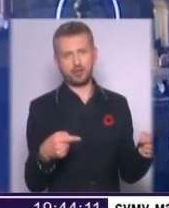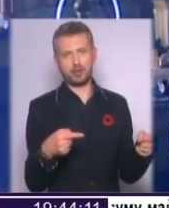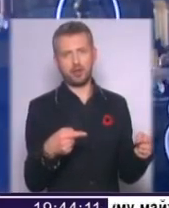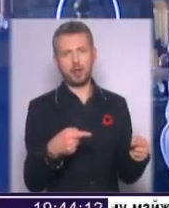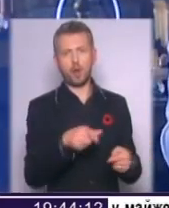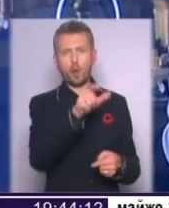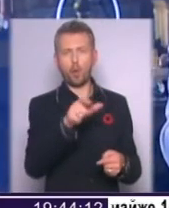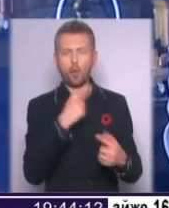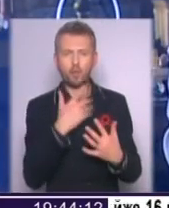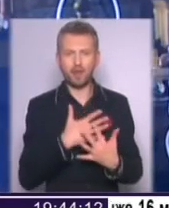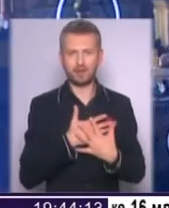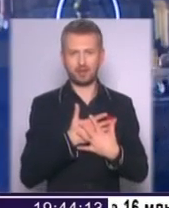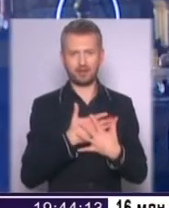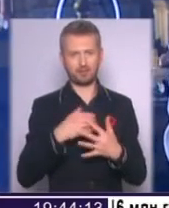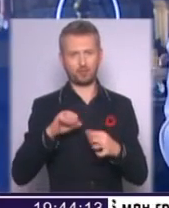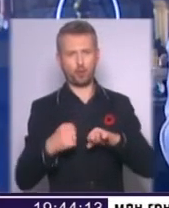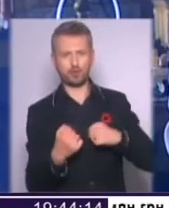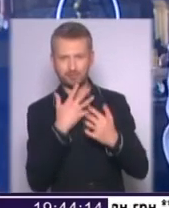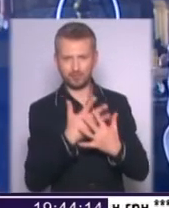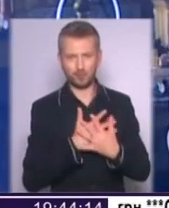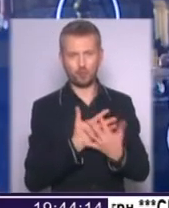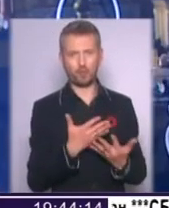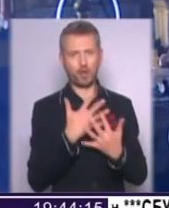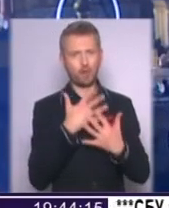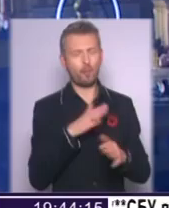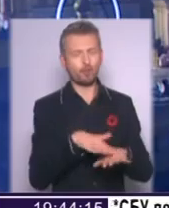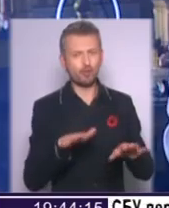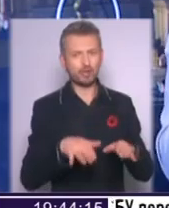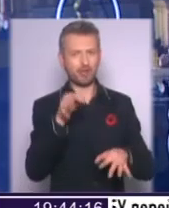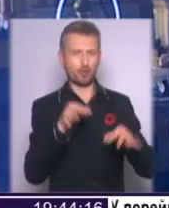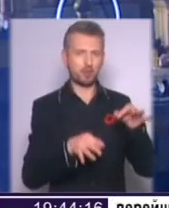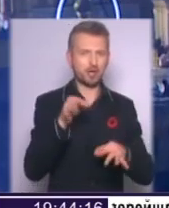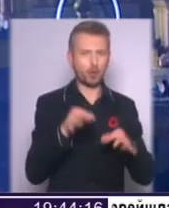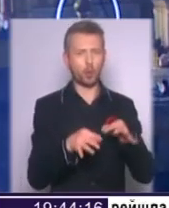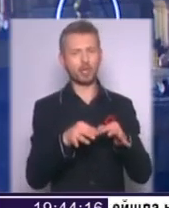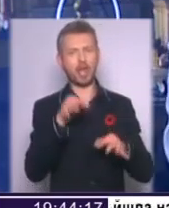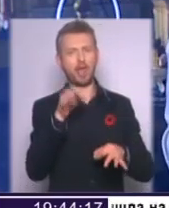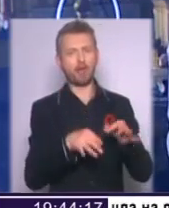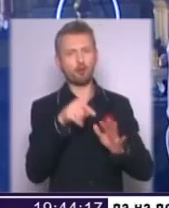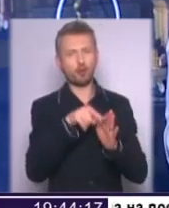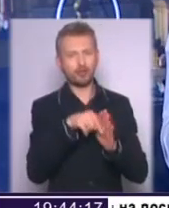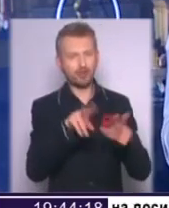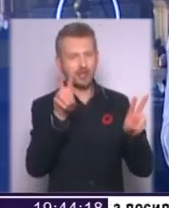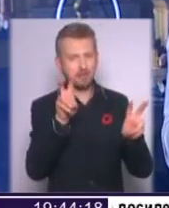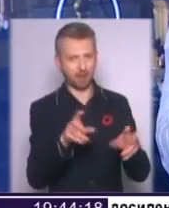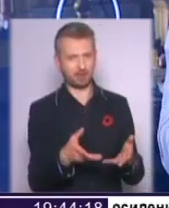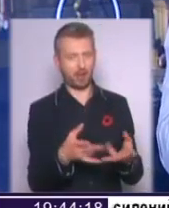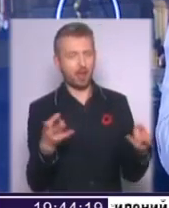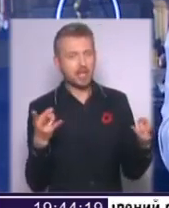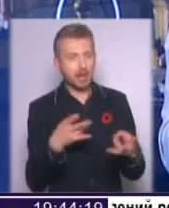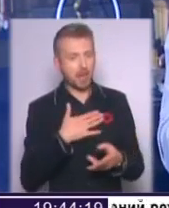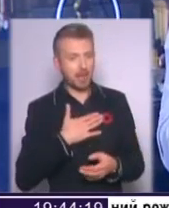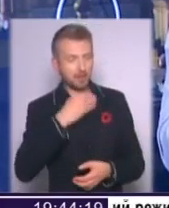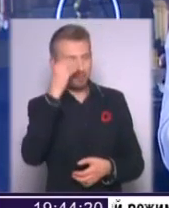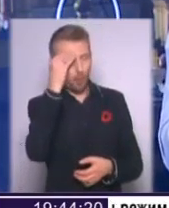гуманізм, любов один до одного, любов до дітей, до природи, екологічна тематика. Так. Тобто треба, на мій